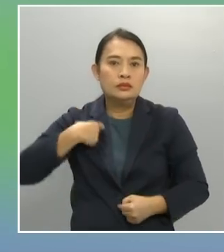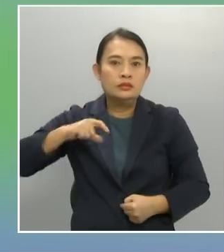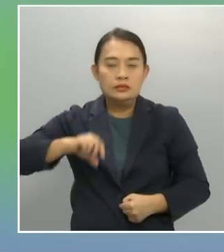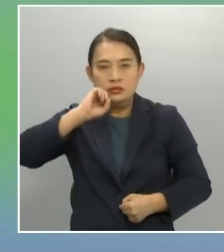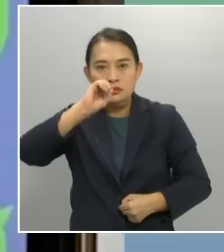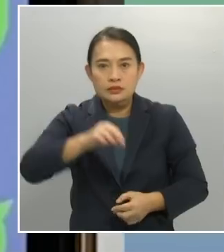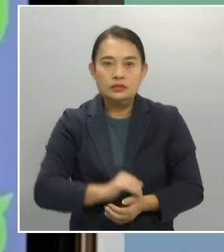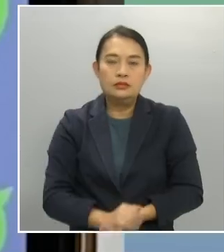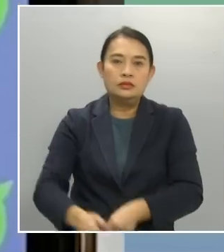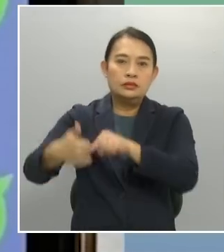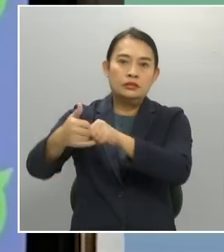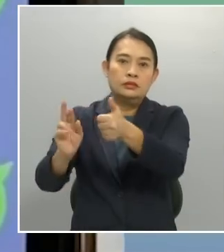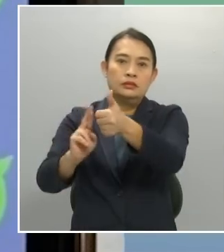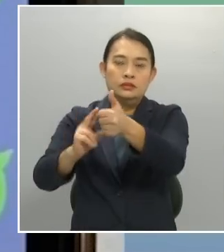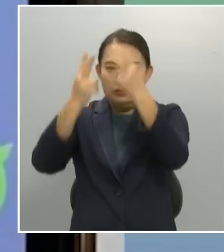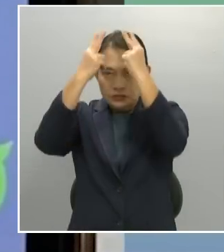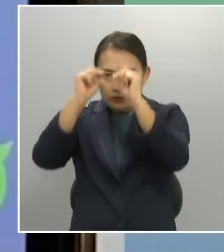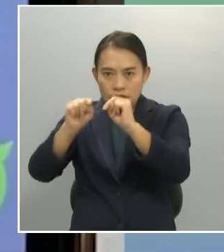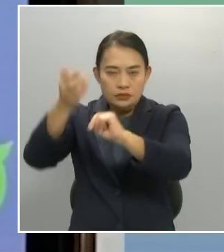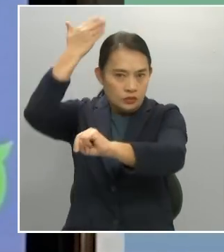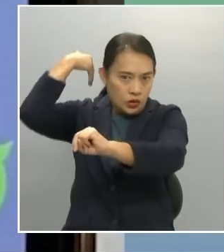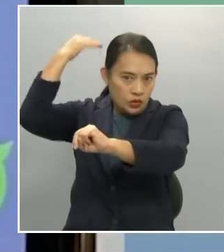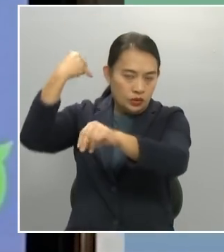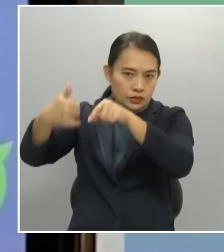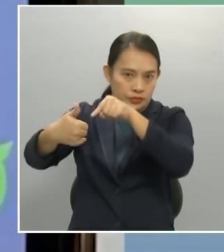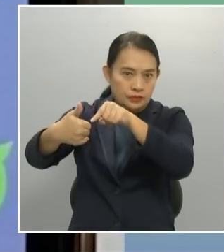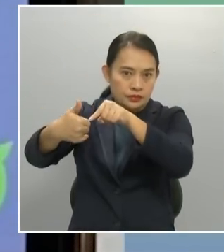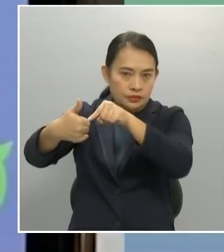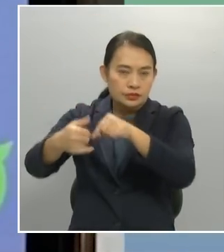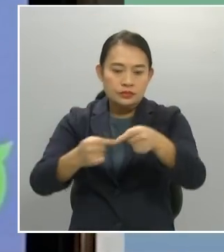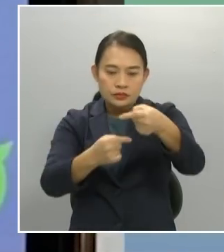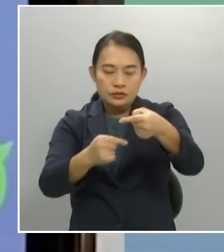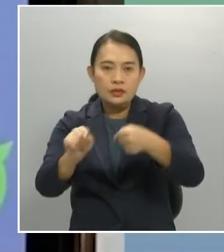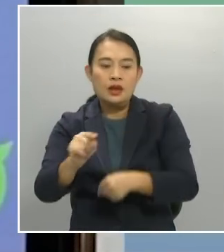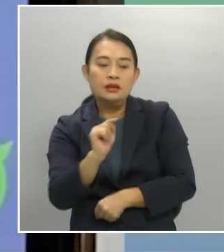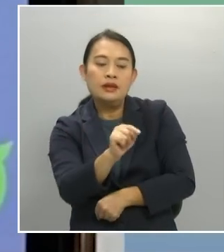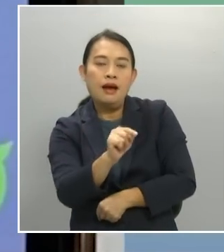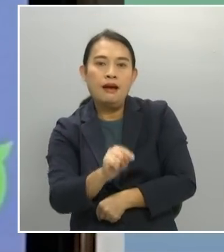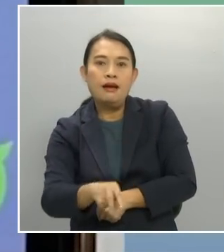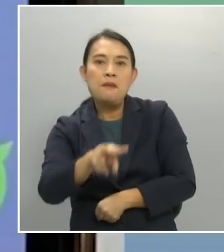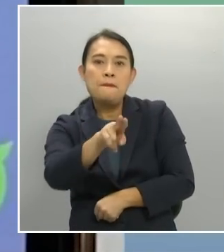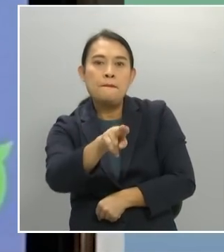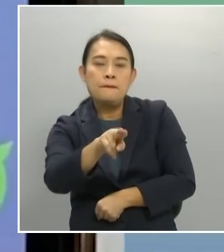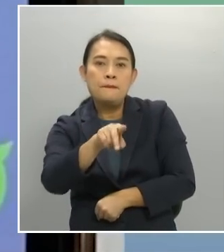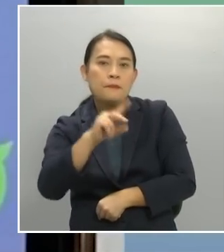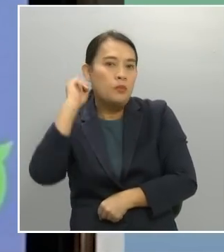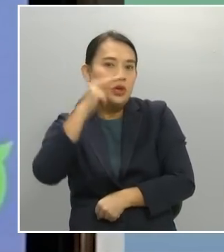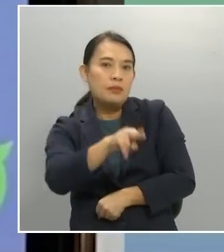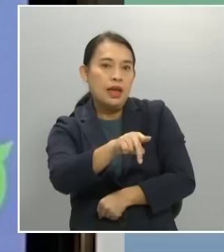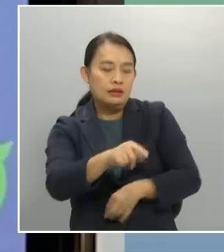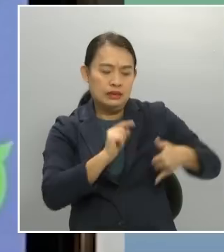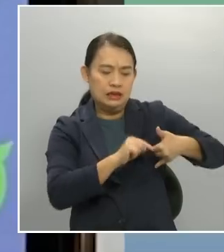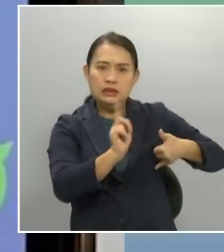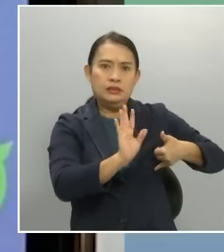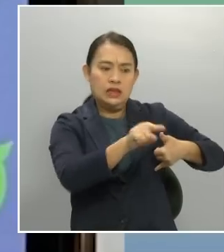อดีตรองนายกรัฐมนตรีคนหนึ่งเขียนว่าจะเมียแต่นี่เป็นเมียชาวบ้านขณะที่ฝั่งผู้หญิง